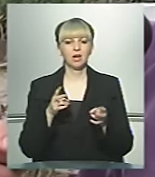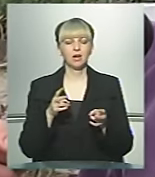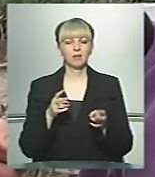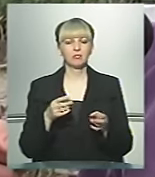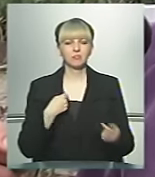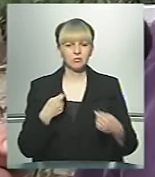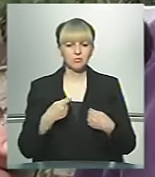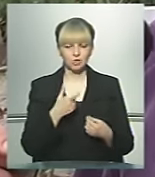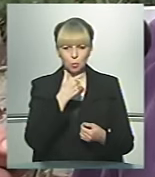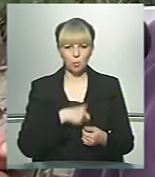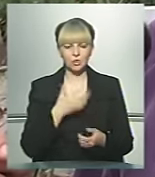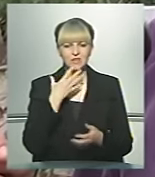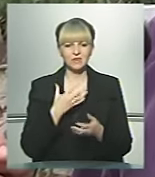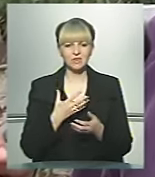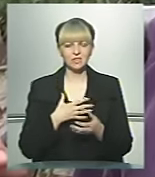своїм здоров'ям.